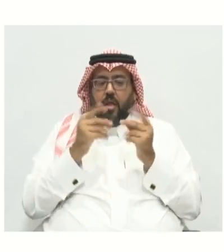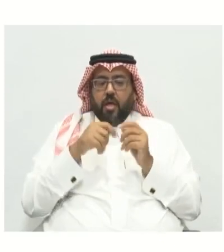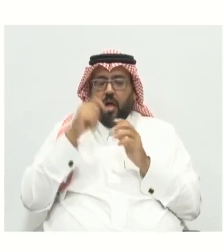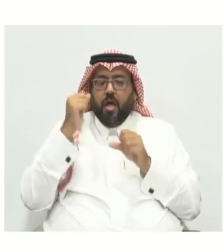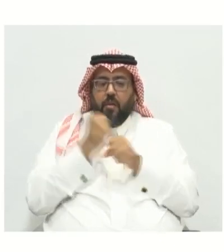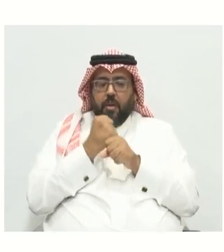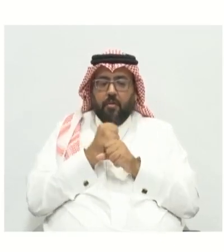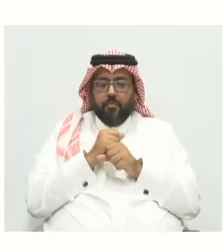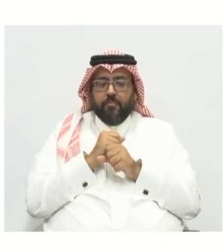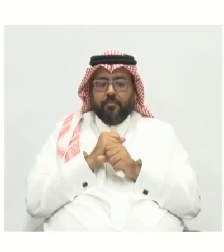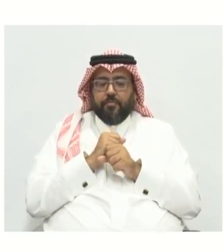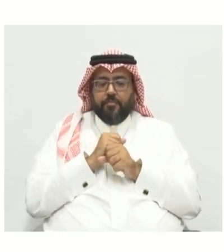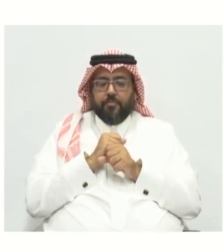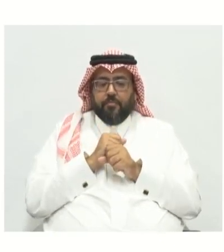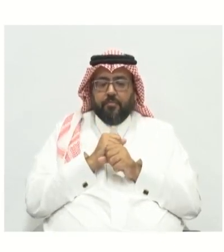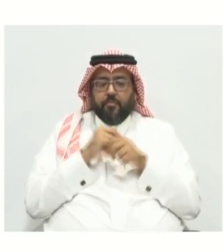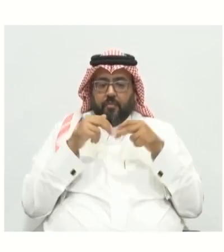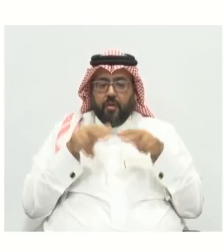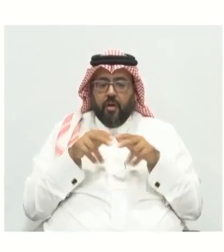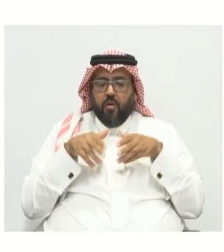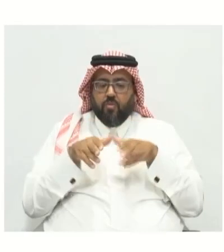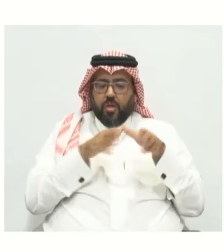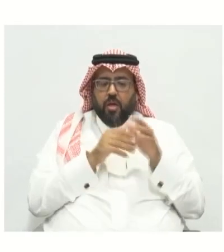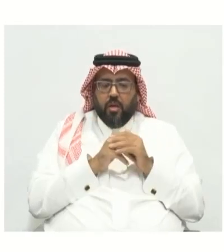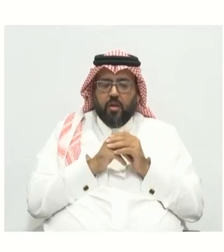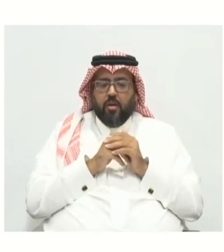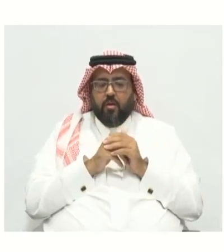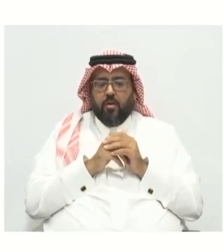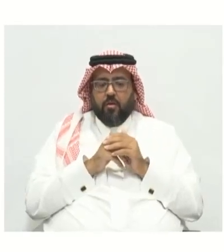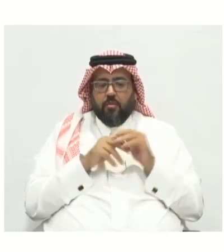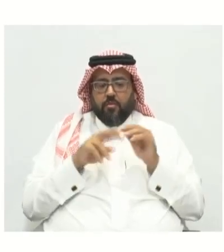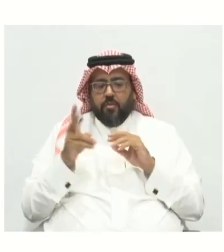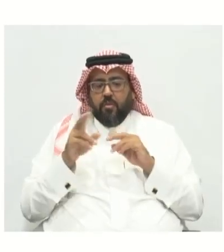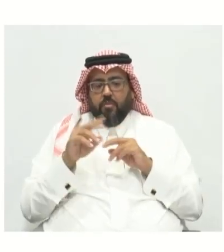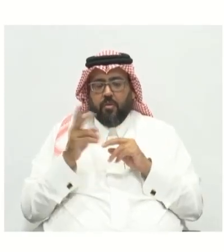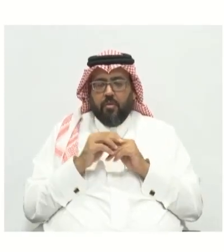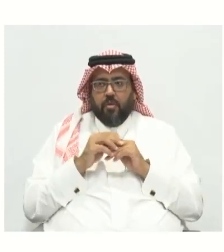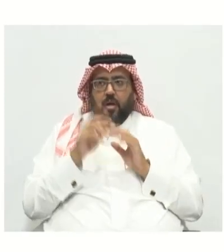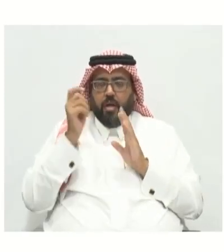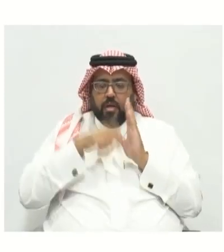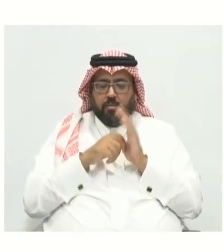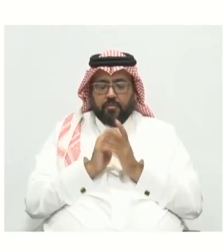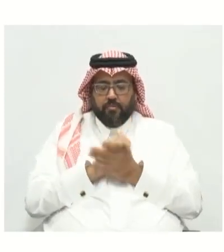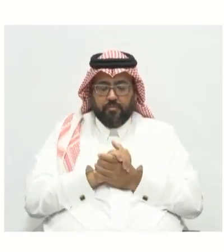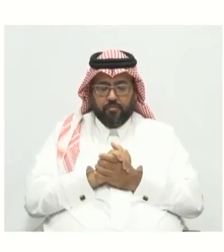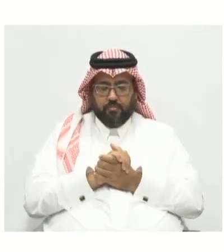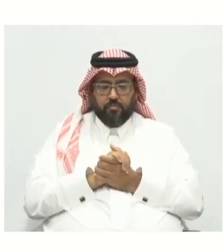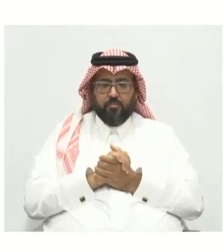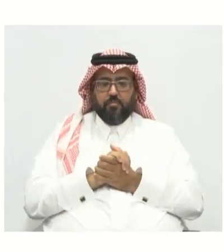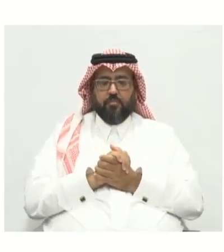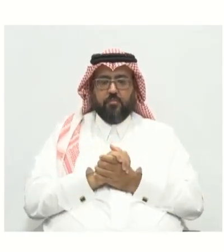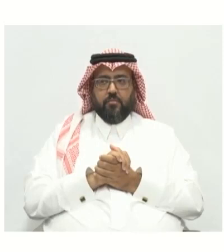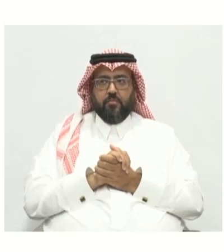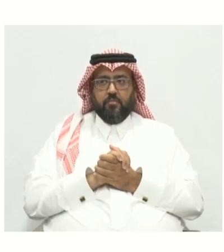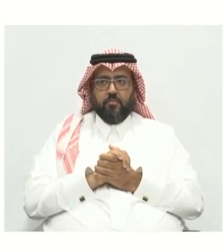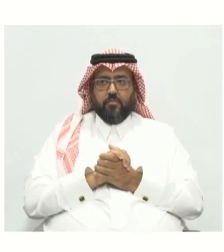القاعده القانونيه ملزمه لو نشرت في وسائل نشر اخرى ما لم تنشر في الجريده الرسميه